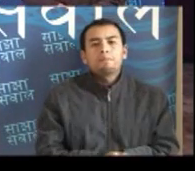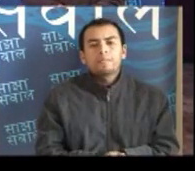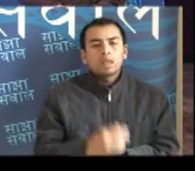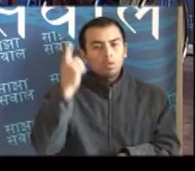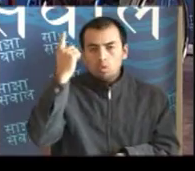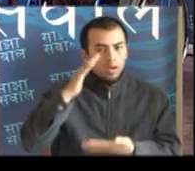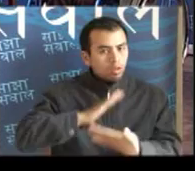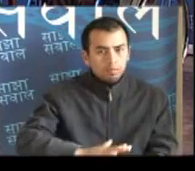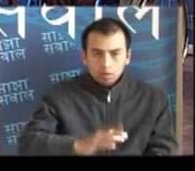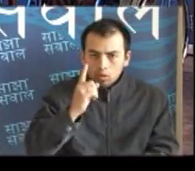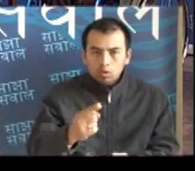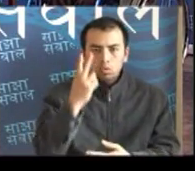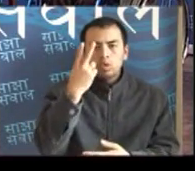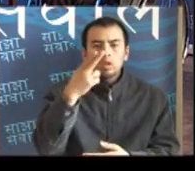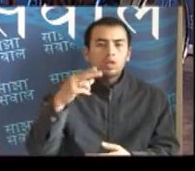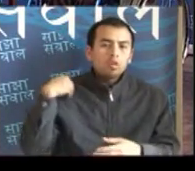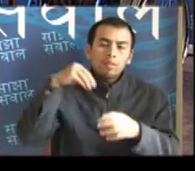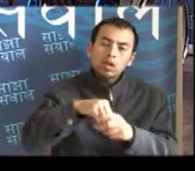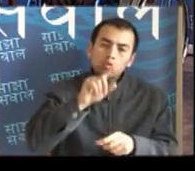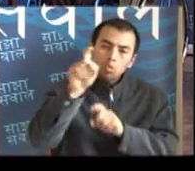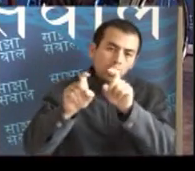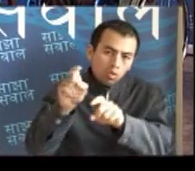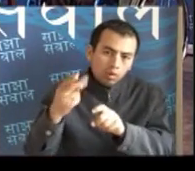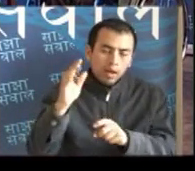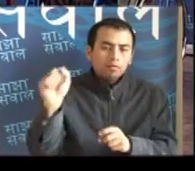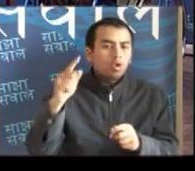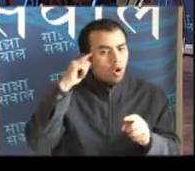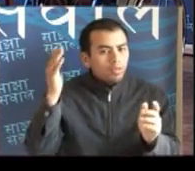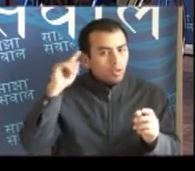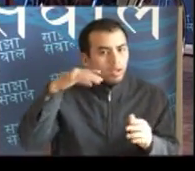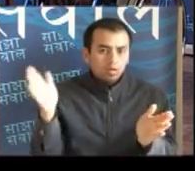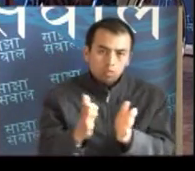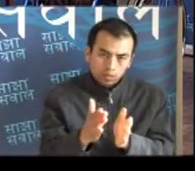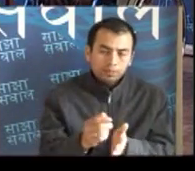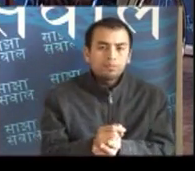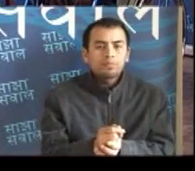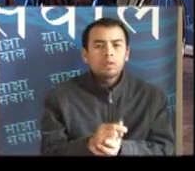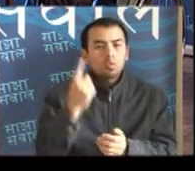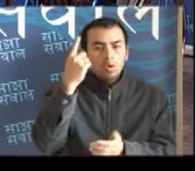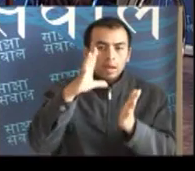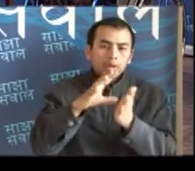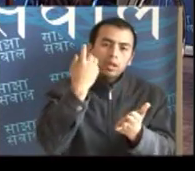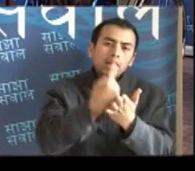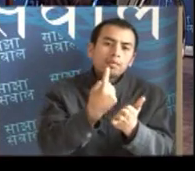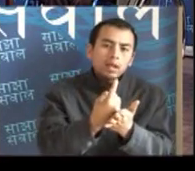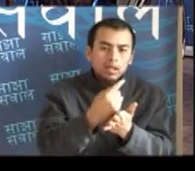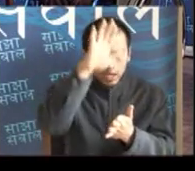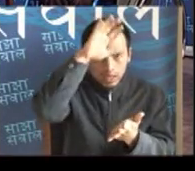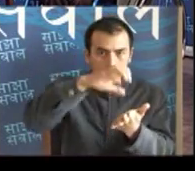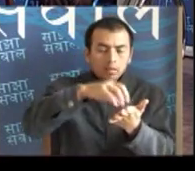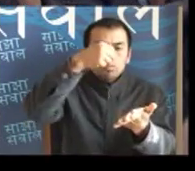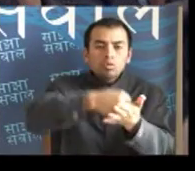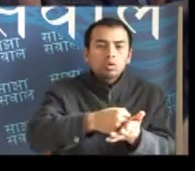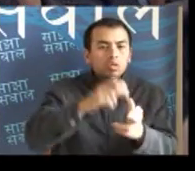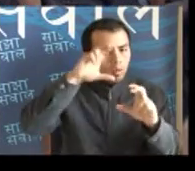तपाईँ गोर्खामा जन्मिनु भएको, दुईजना सहभागीहरूलाई त सोधै उहाँहरूको संक्षिप्त कथा, गोर्खाबाट राजधानी काठमाडौँमा रहेको संविधान